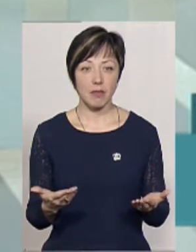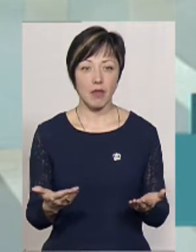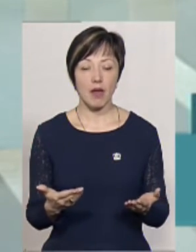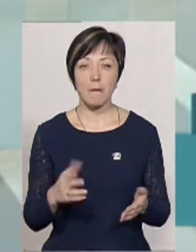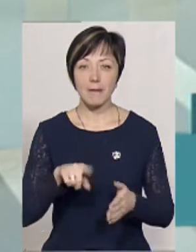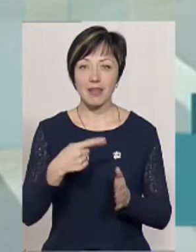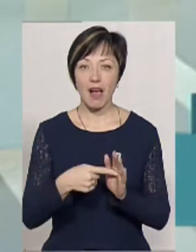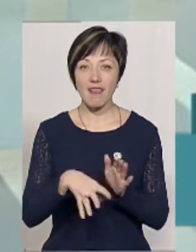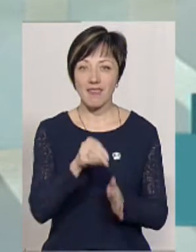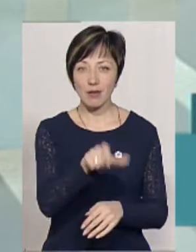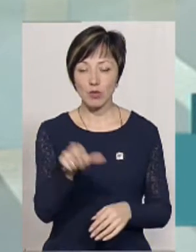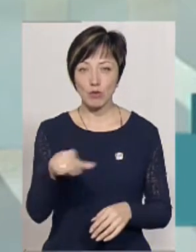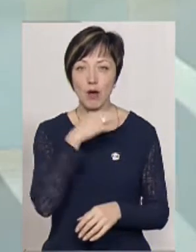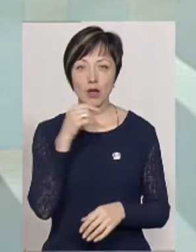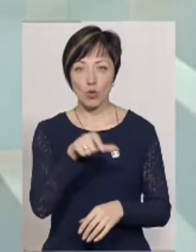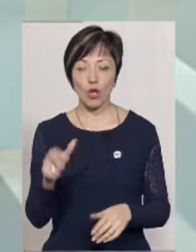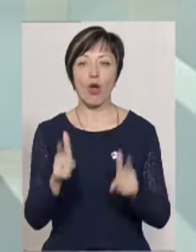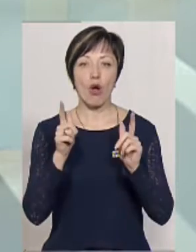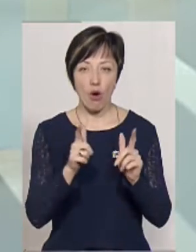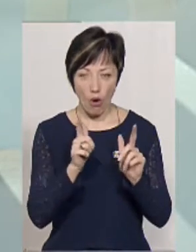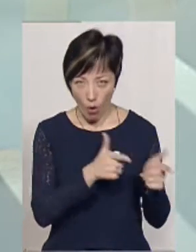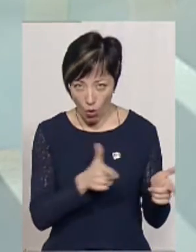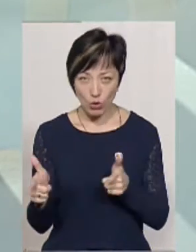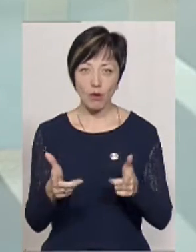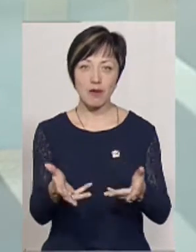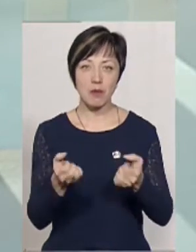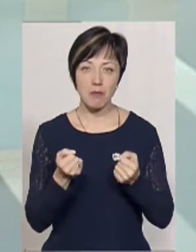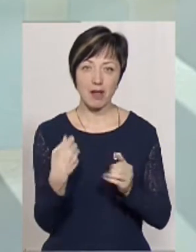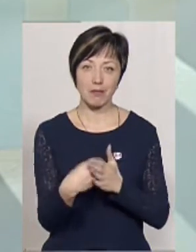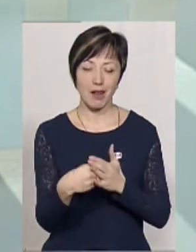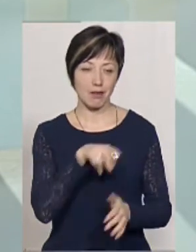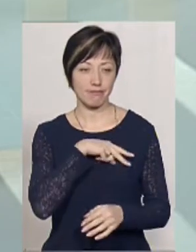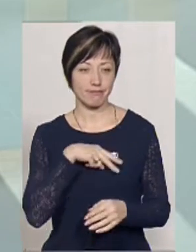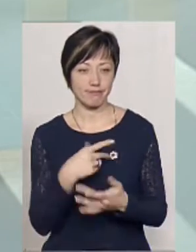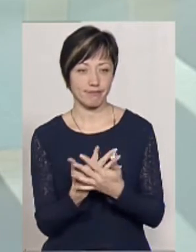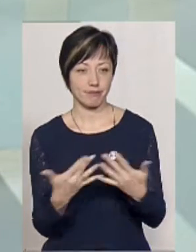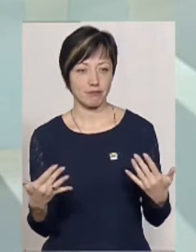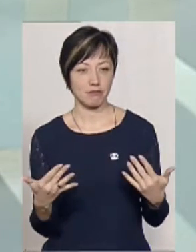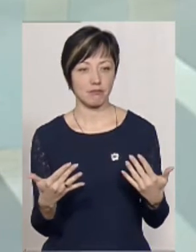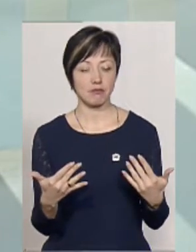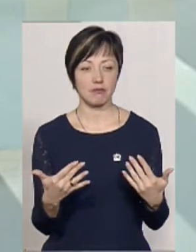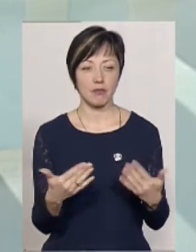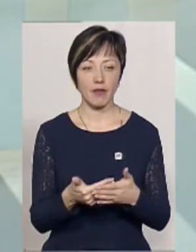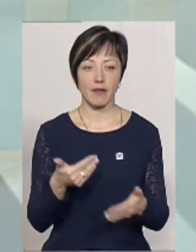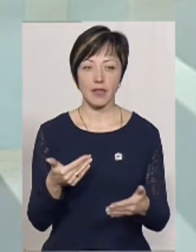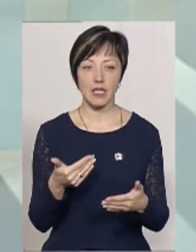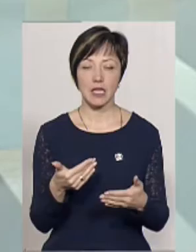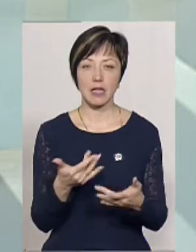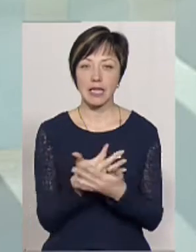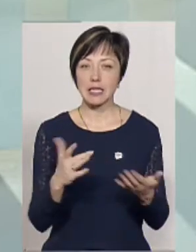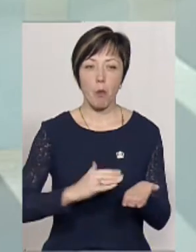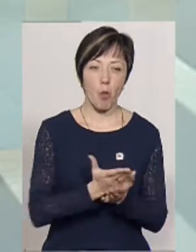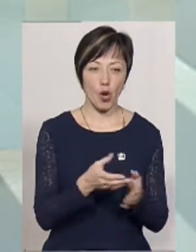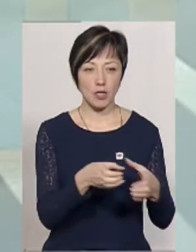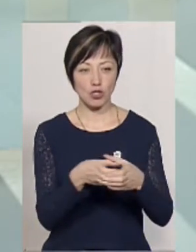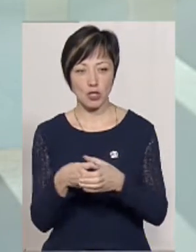стоїть гостро, тому що дуже багато людей готові приймати матеріальні і нематеріальні блага від різних